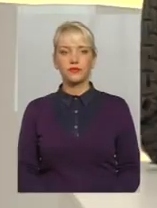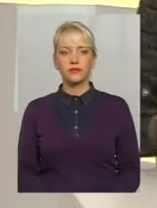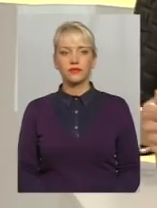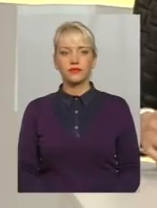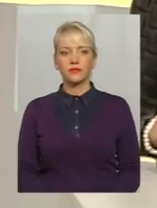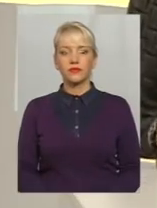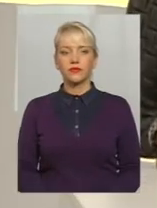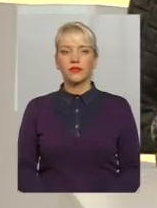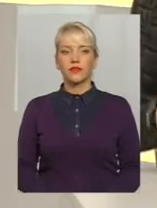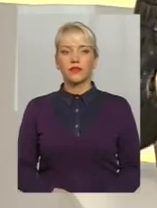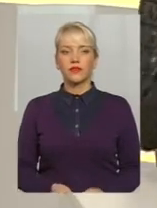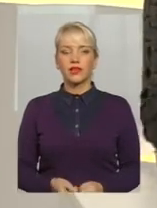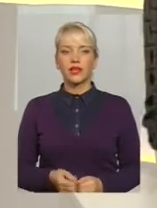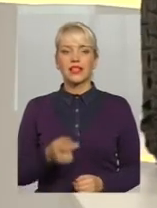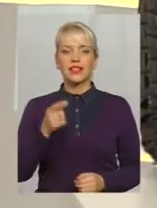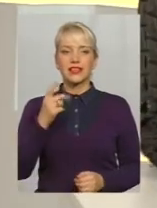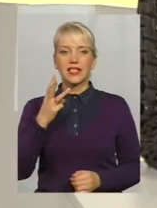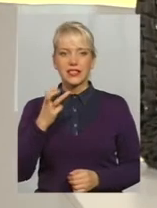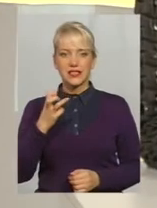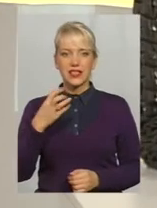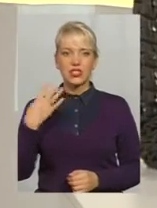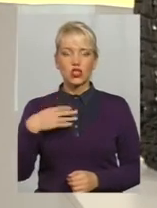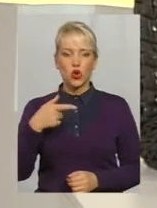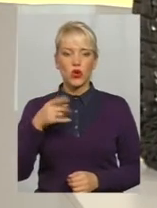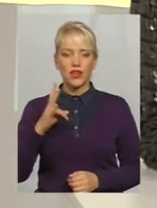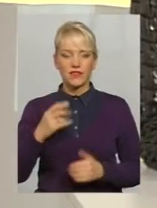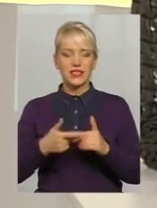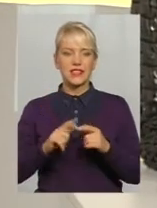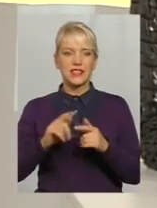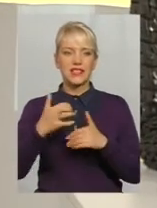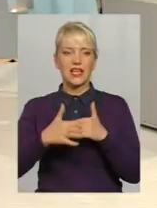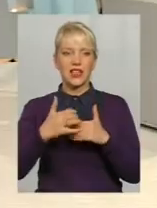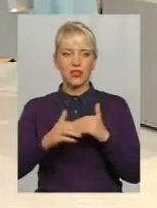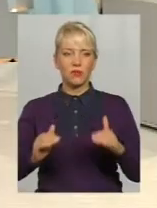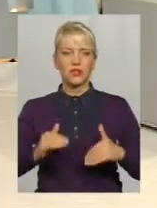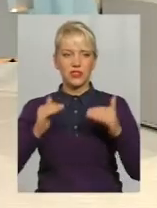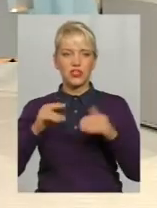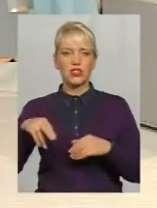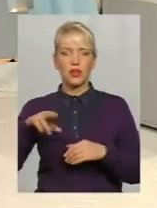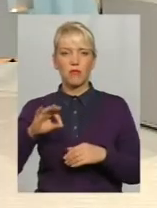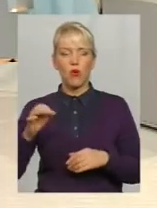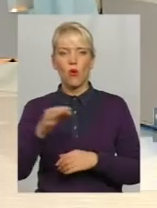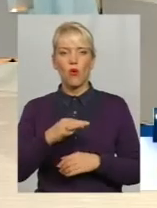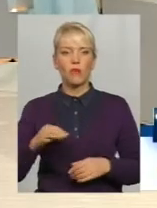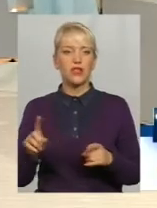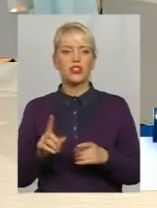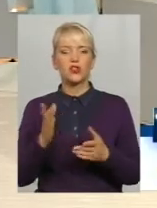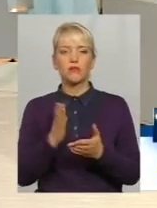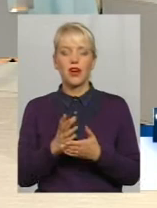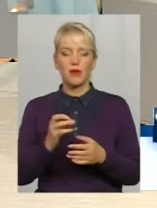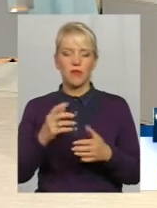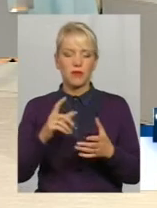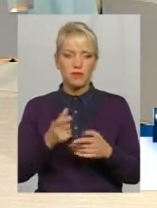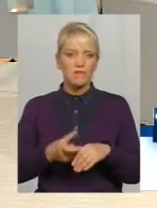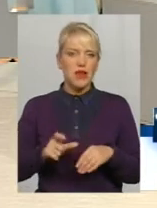Отже, Оля Сергіївна, 340 гривень – це в середньому підвищення по області, а максимально що маємо? Які підвищення? Ми